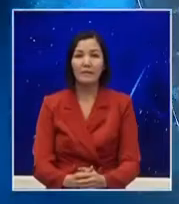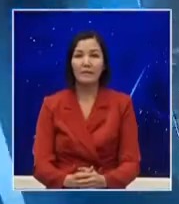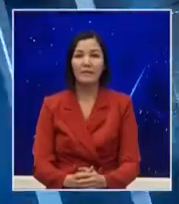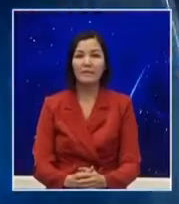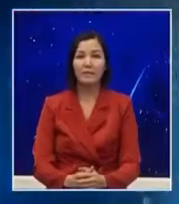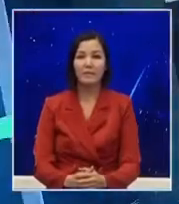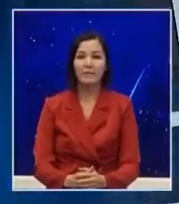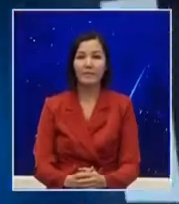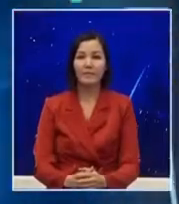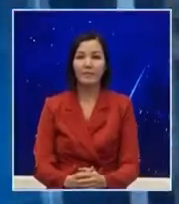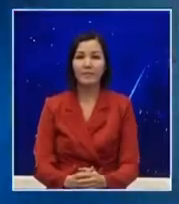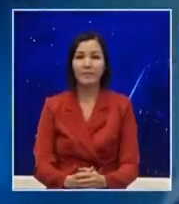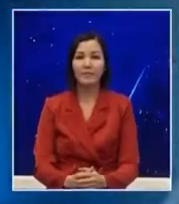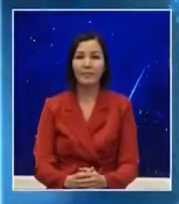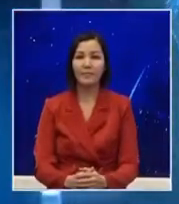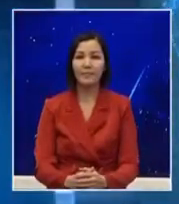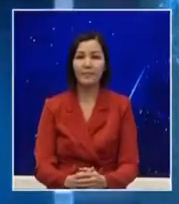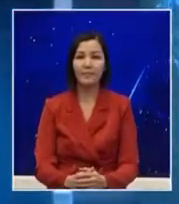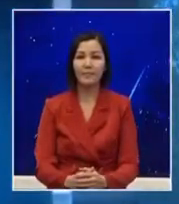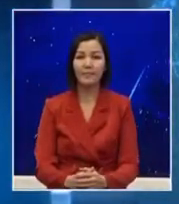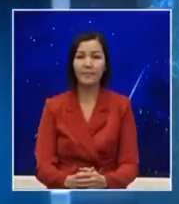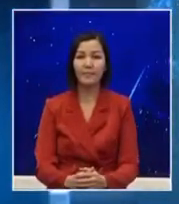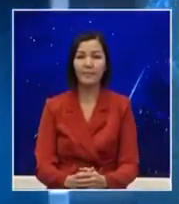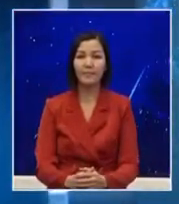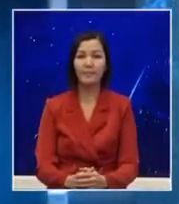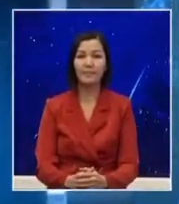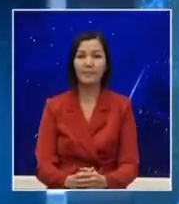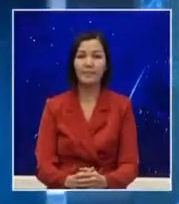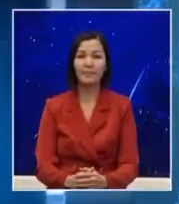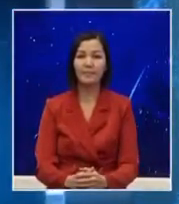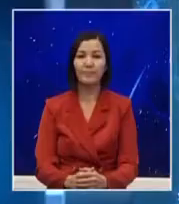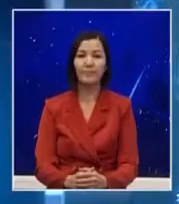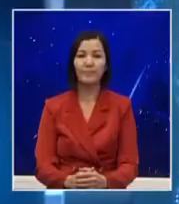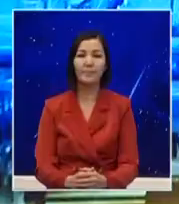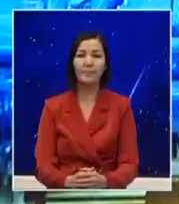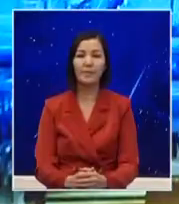Кавжат Мұхамеджан, Жасұлан Шымкенже, Жетісу арнасы, Талдықорған.